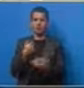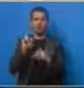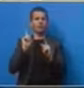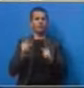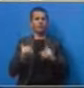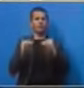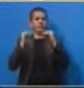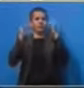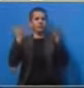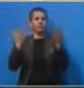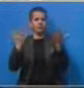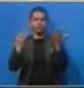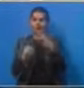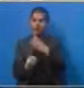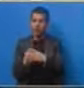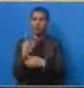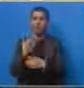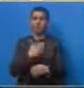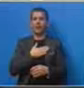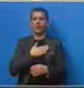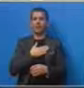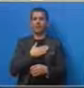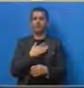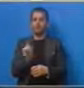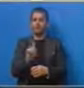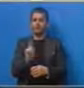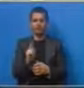avancojnë, jo ta formojnë siç kemi ne nevojë.